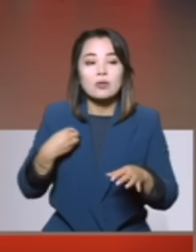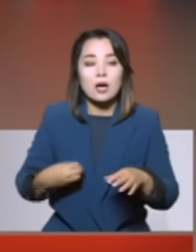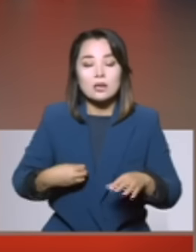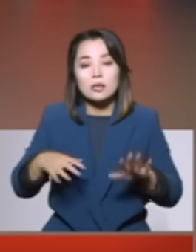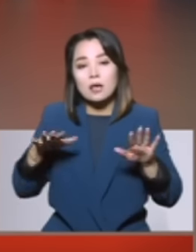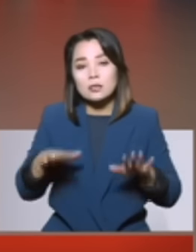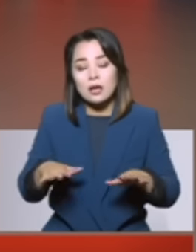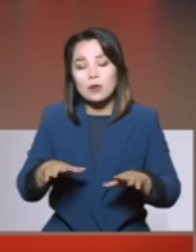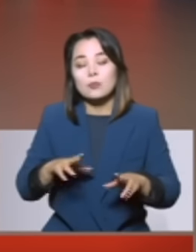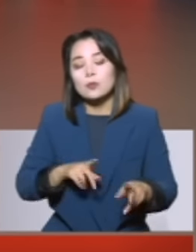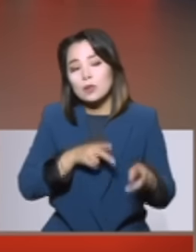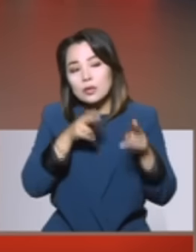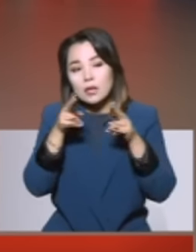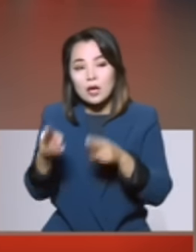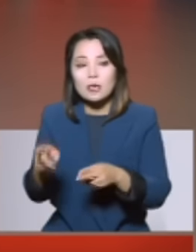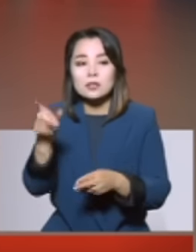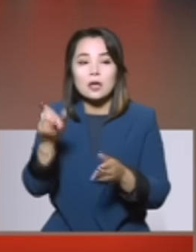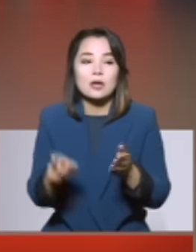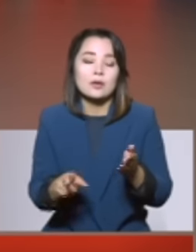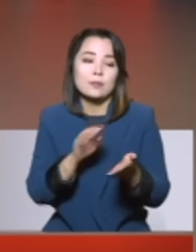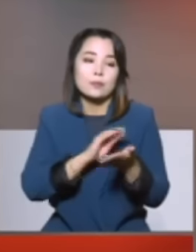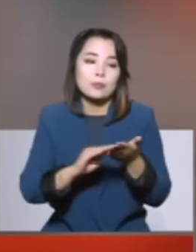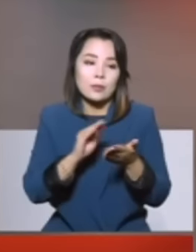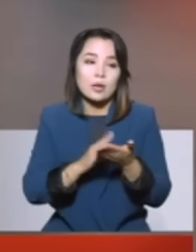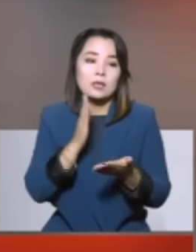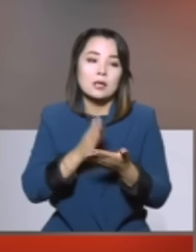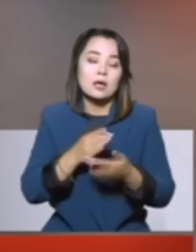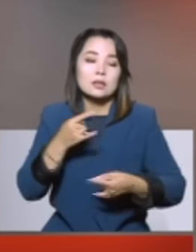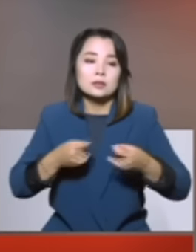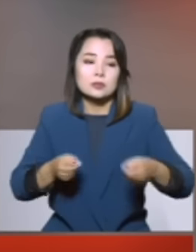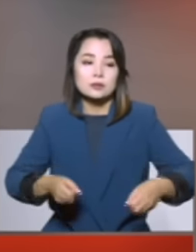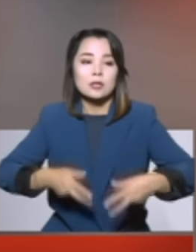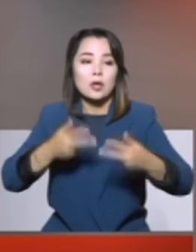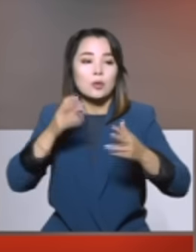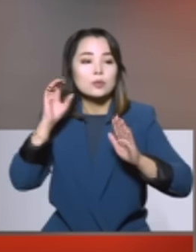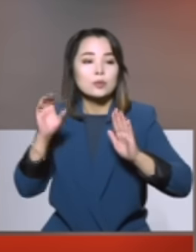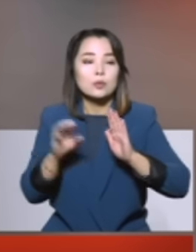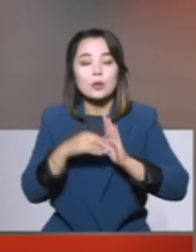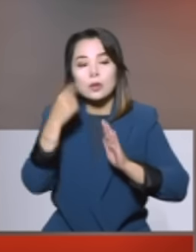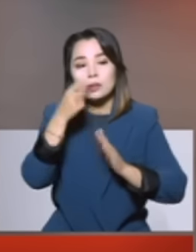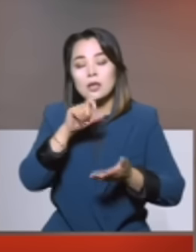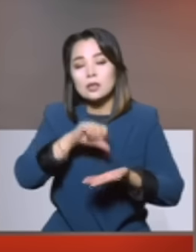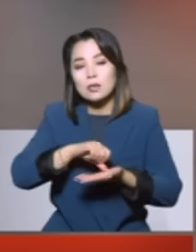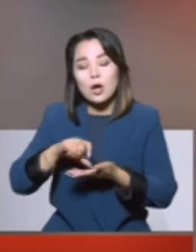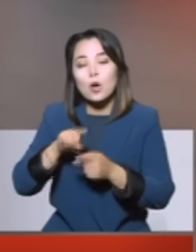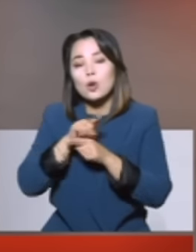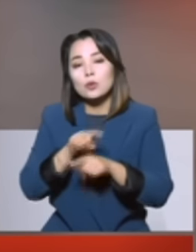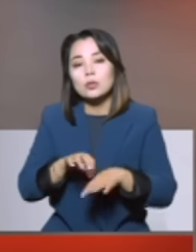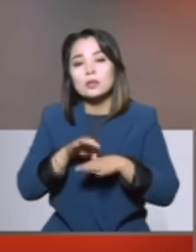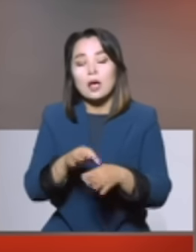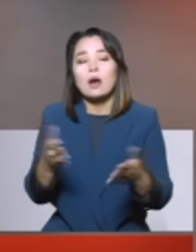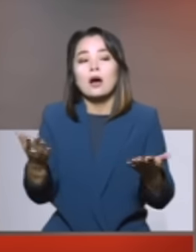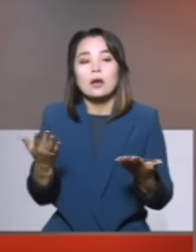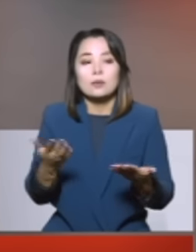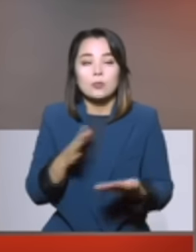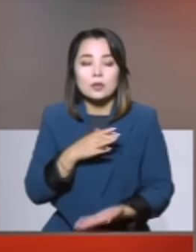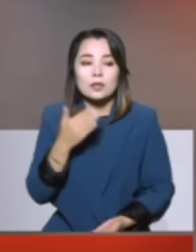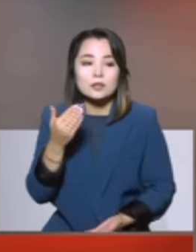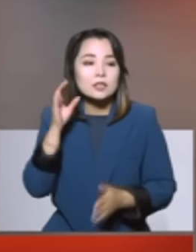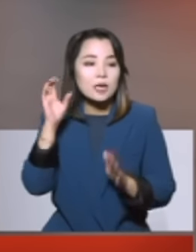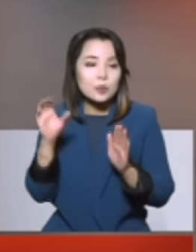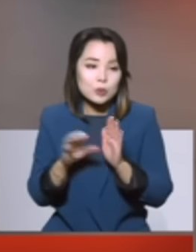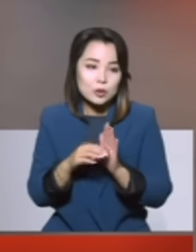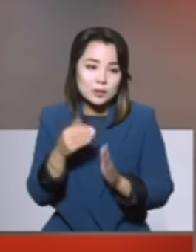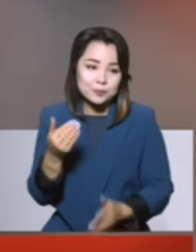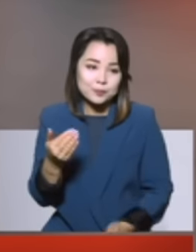астанасында жүрген тілшіміз Нұрсұлтан Тілектес тікелей байланысқа шыққалы тұр. Нұрсұлтан, ұлы тұлғамызды ұлықтау рәсімі қалай өтіп жатыр? Тыңдап тұрмыз